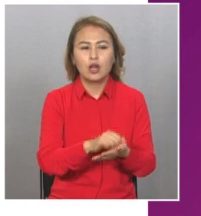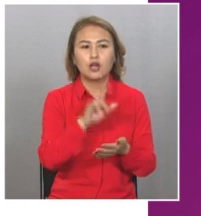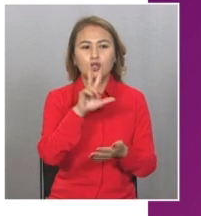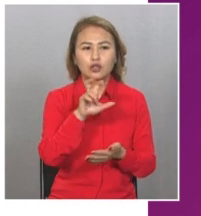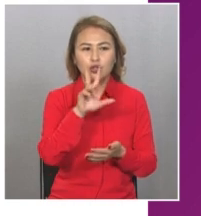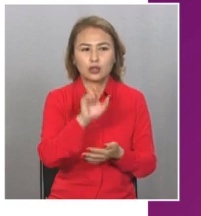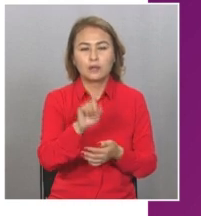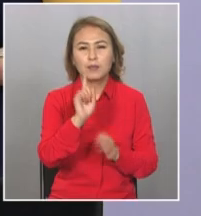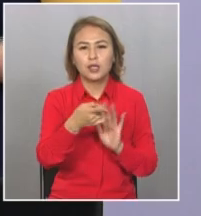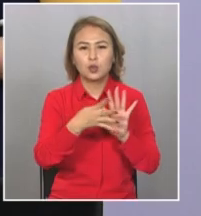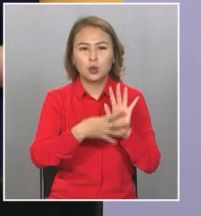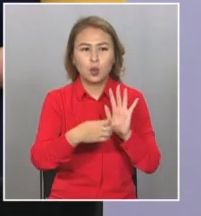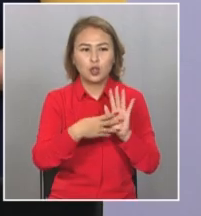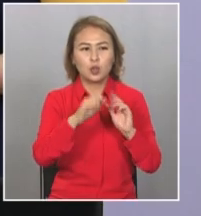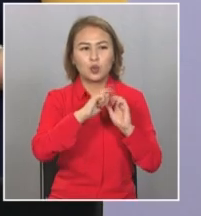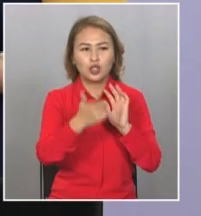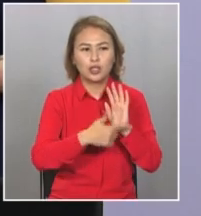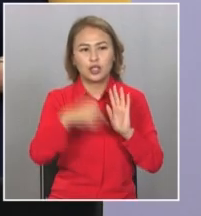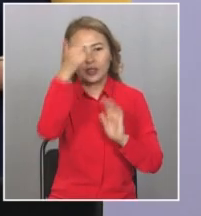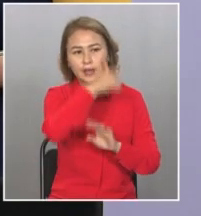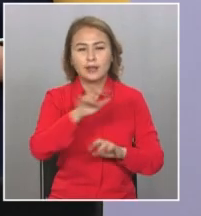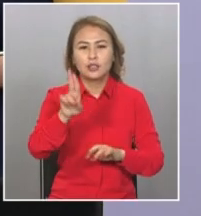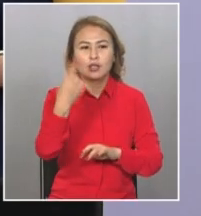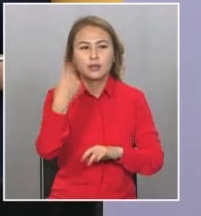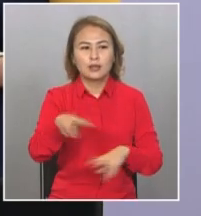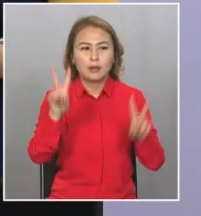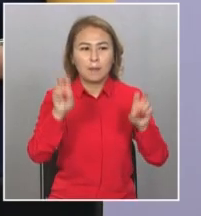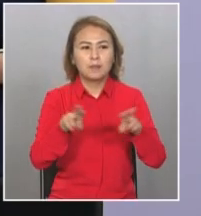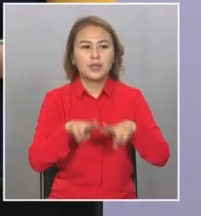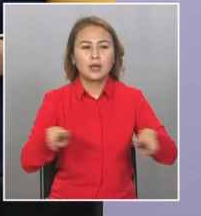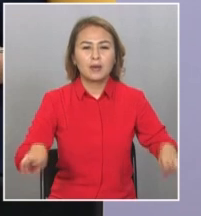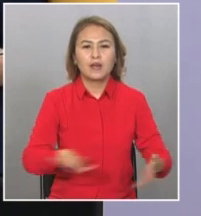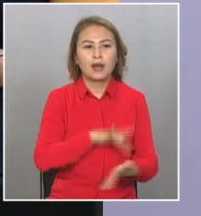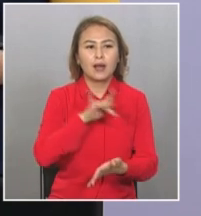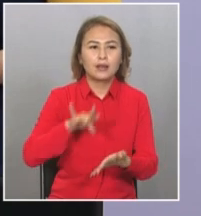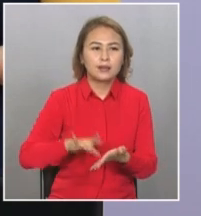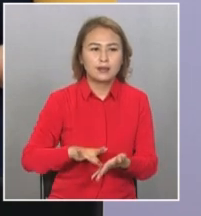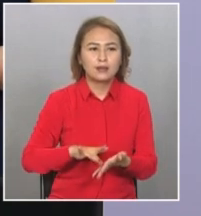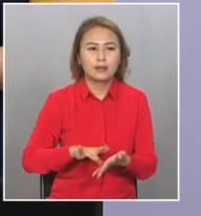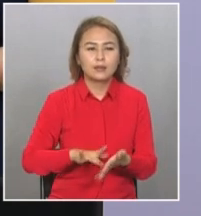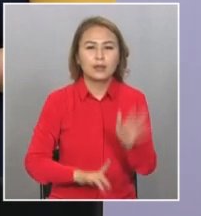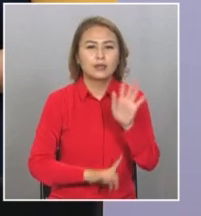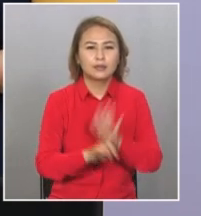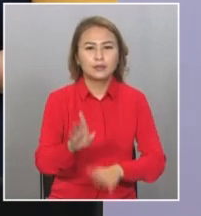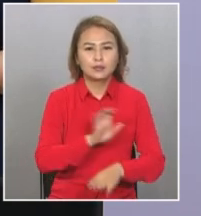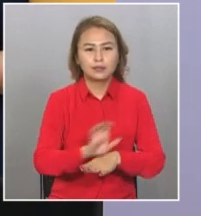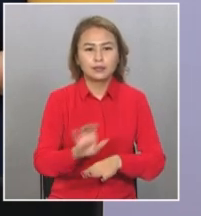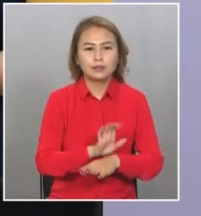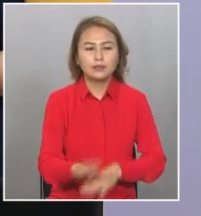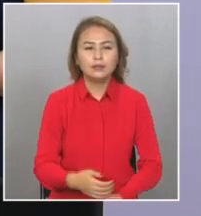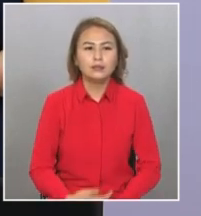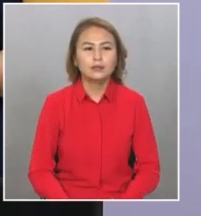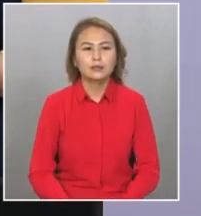газеті 1917 жылдың 90 айынан бастап Петропавл қаласында шыға бастады.